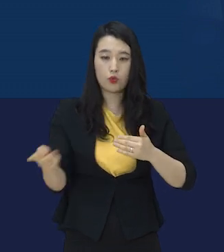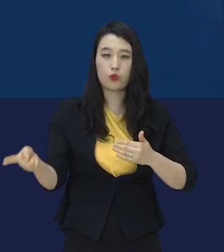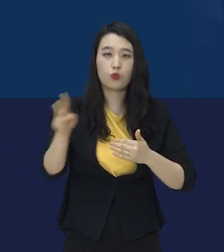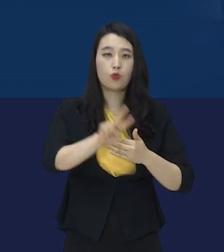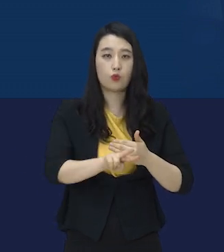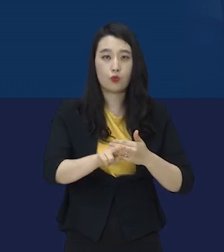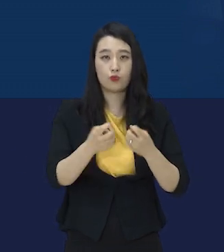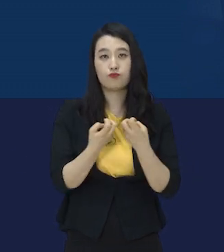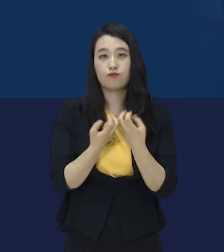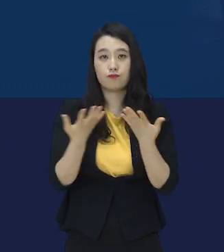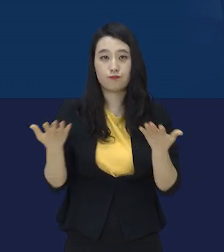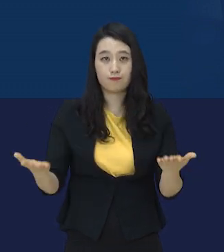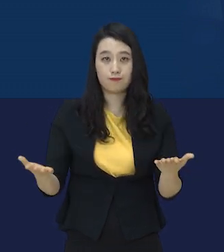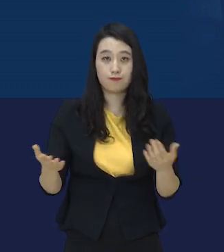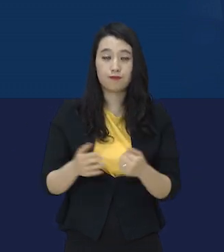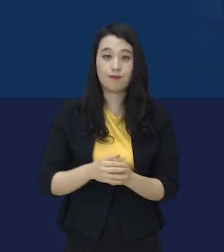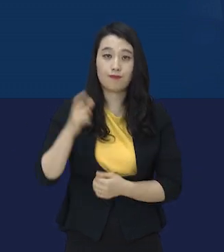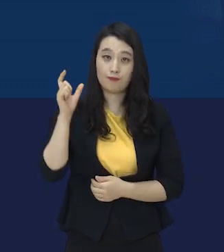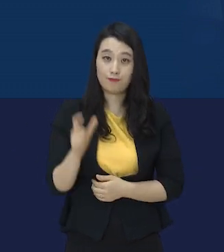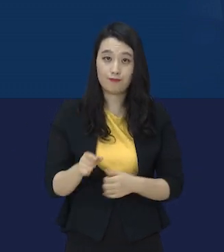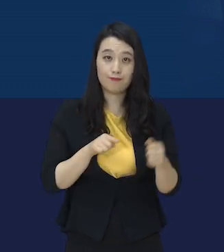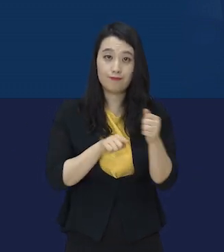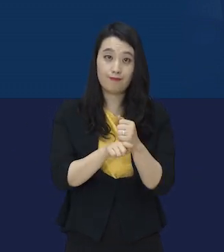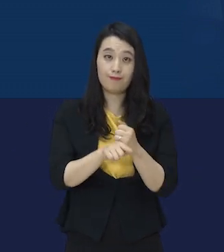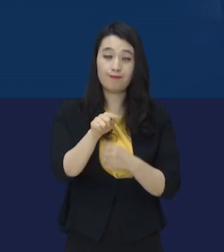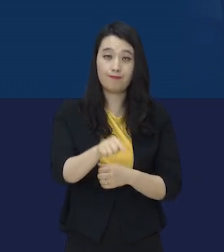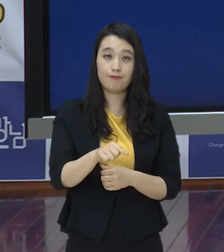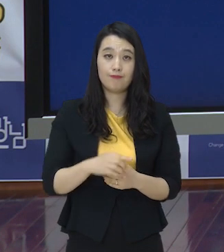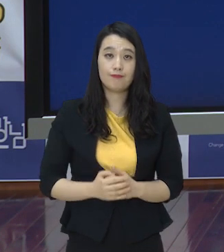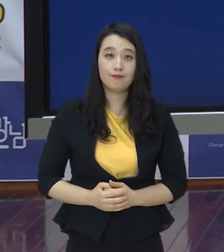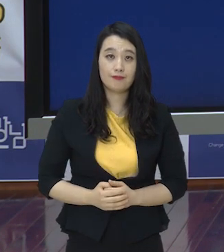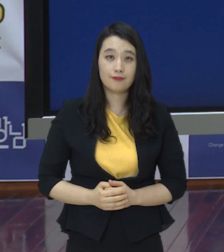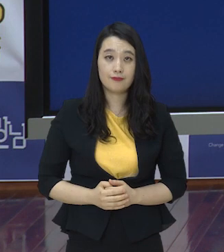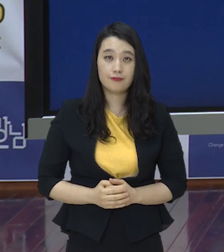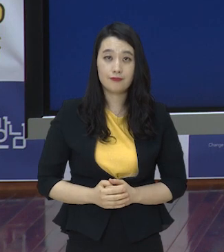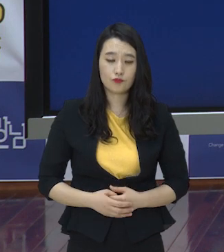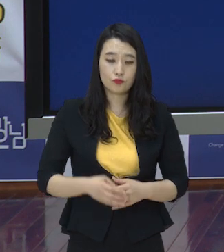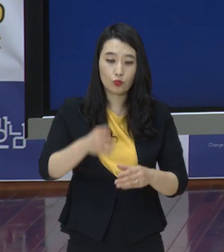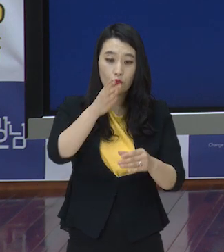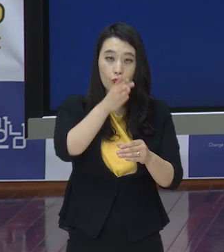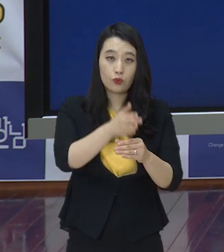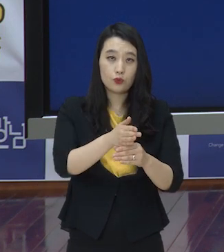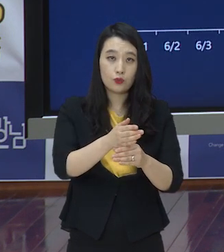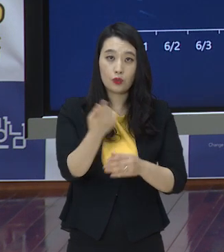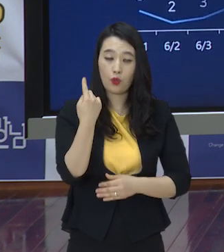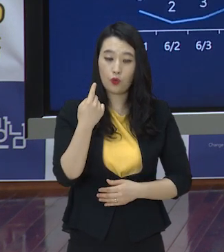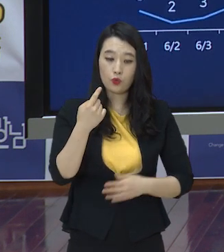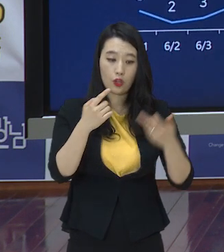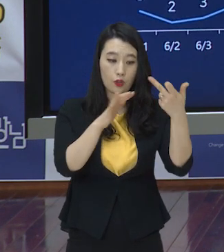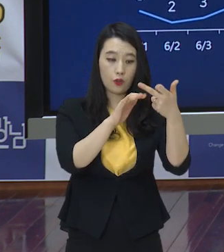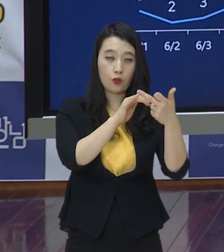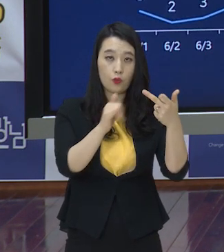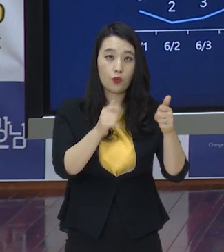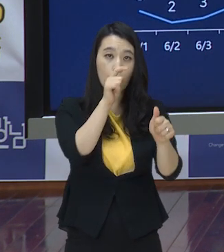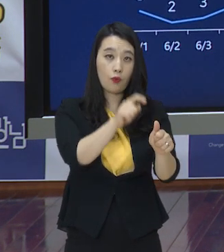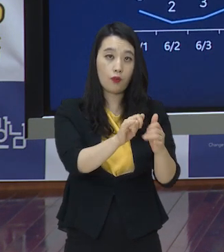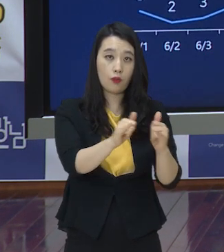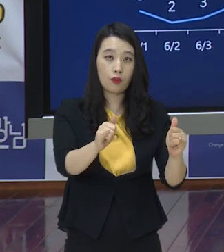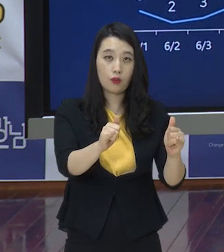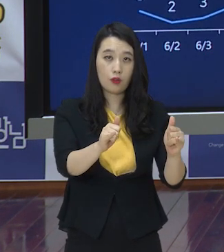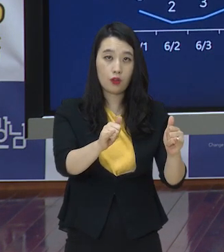돌아갈 수밖에 없음을 강조한 것도 이 때문입니다. 이런 가운데 어제 17명이었던